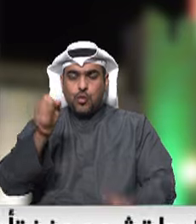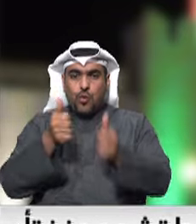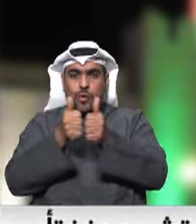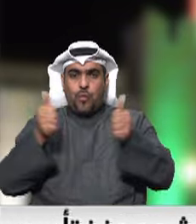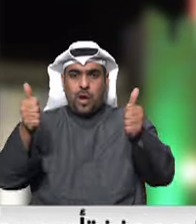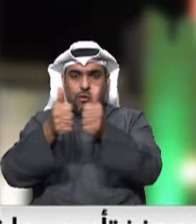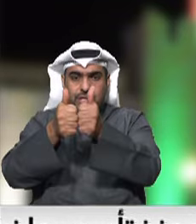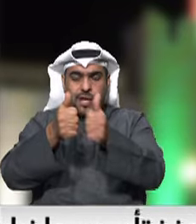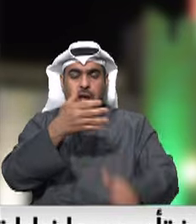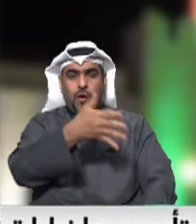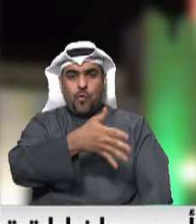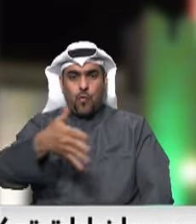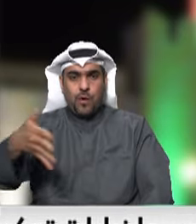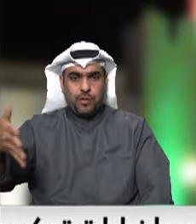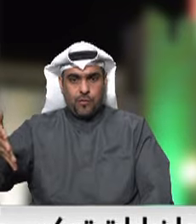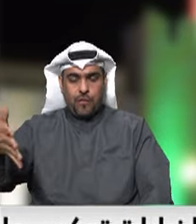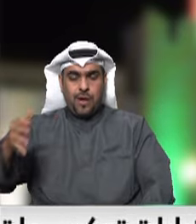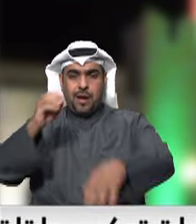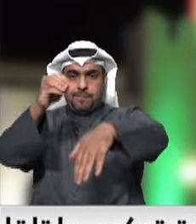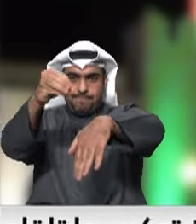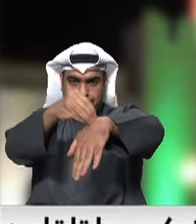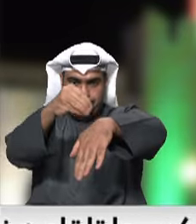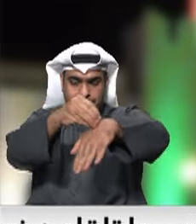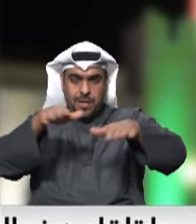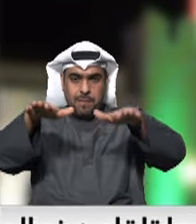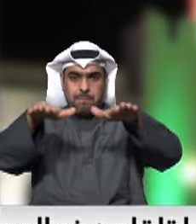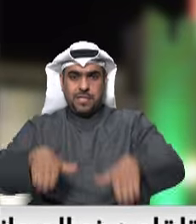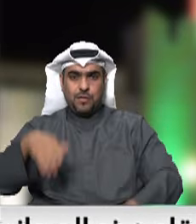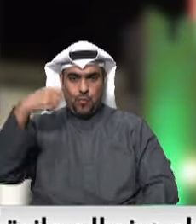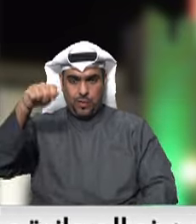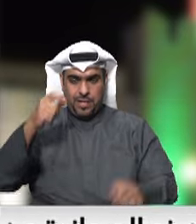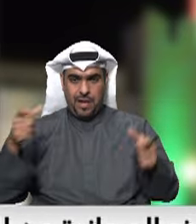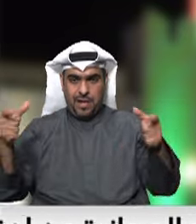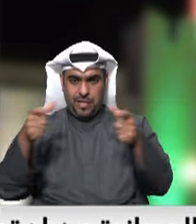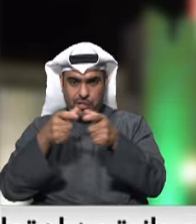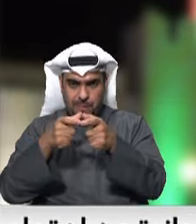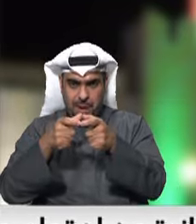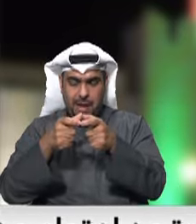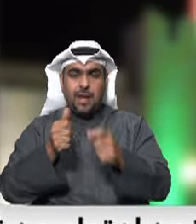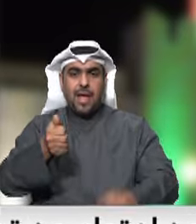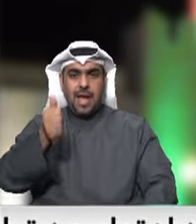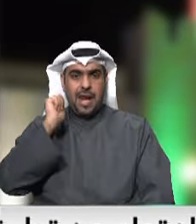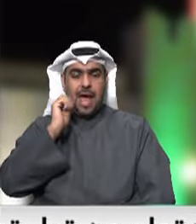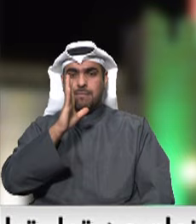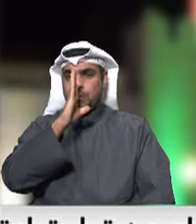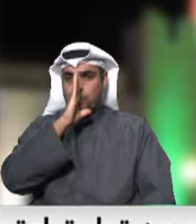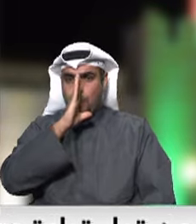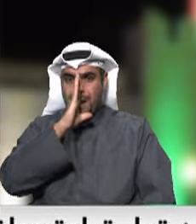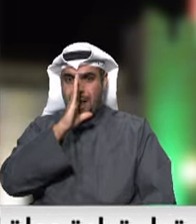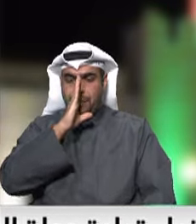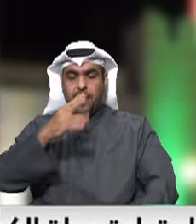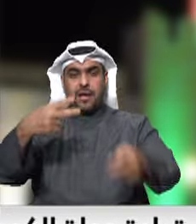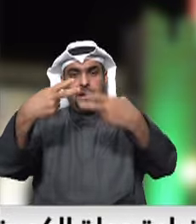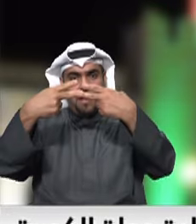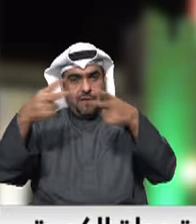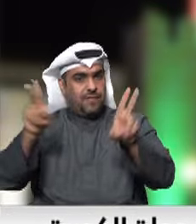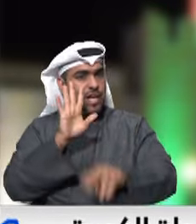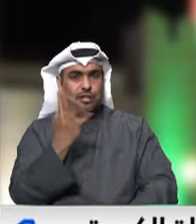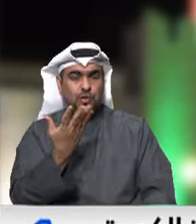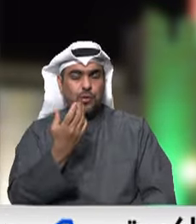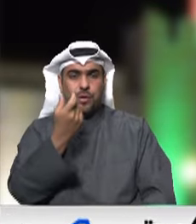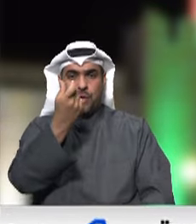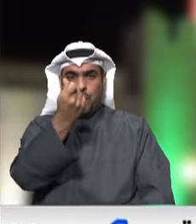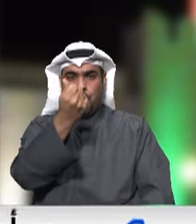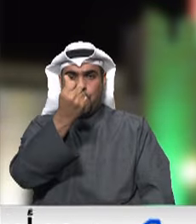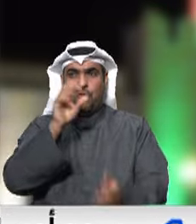الشيخ فراس سعود المالك الصباح مجلس الوزراء علما بانطلاق الحمله الوطنيه فزعتكم فرحه لهم لسداد